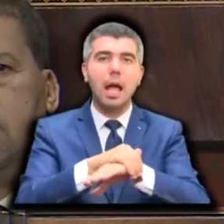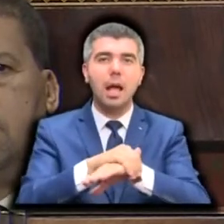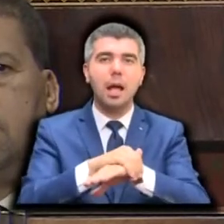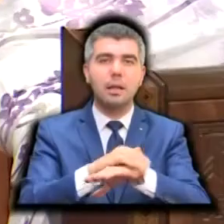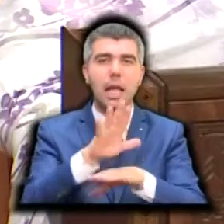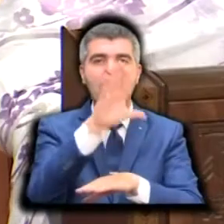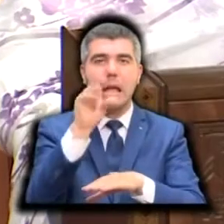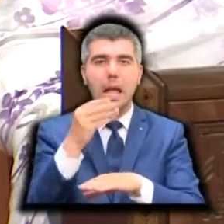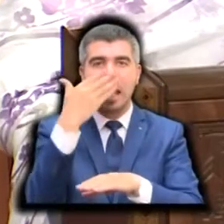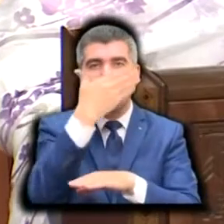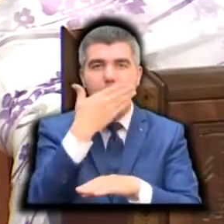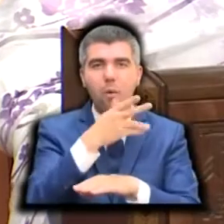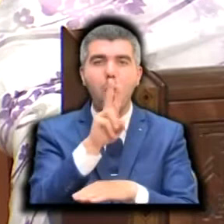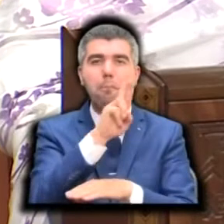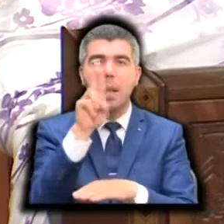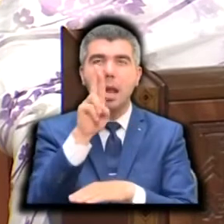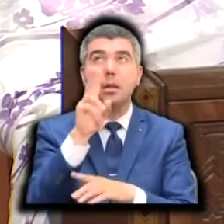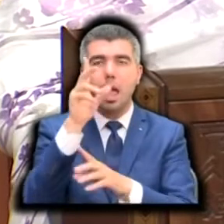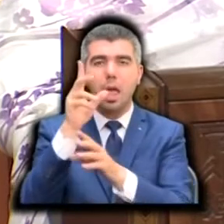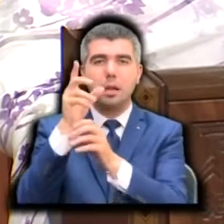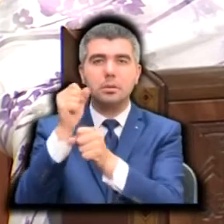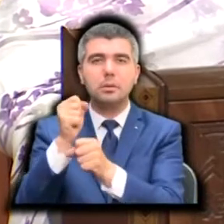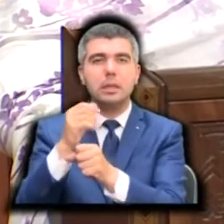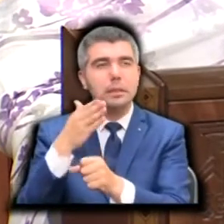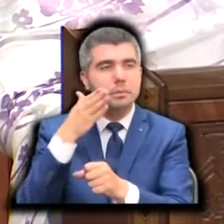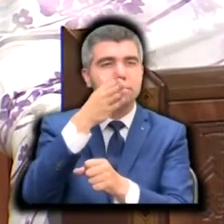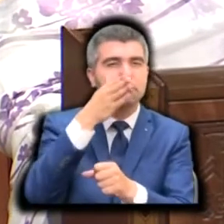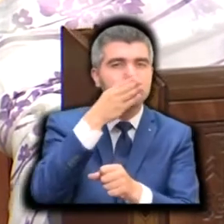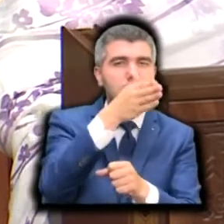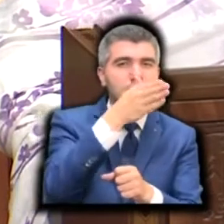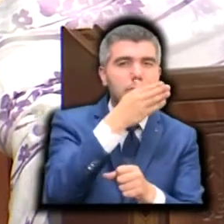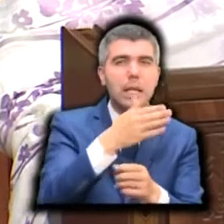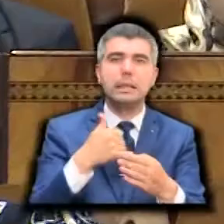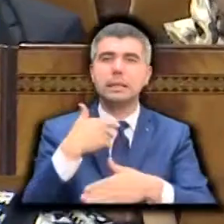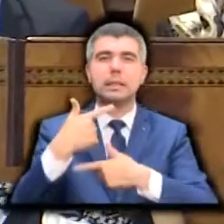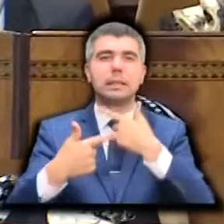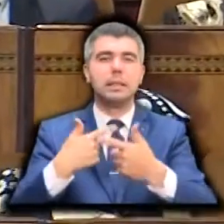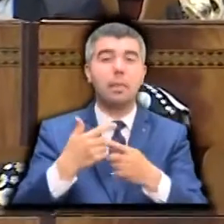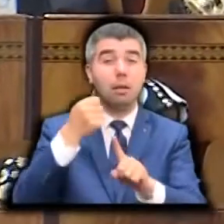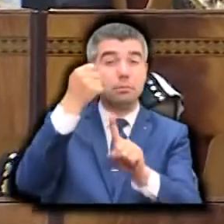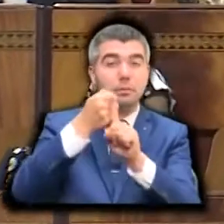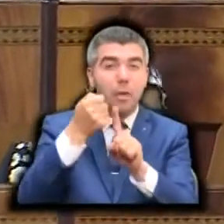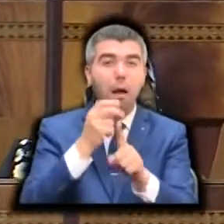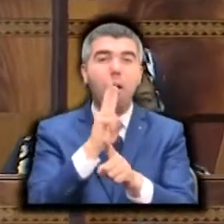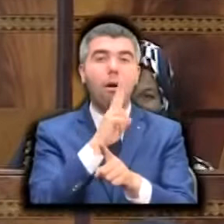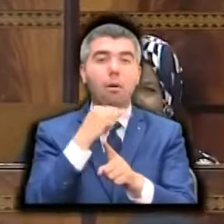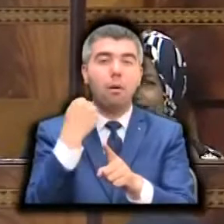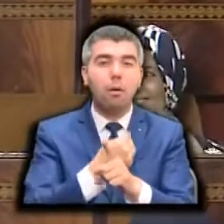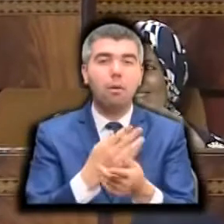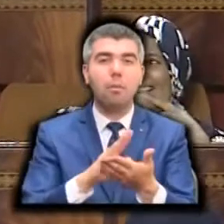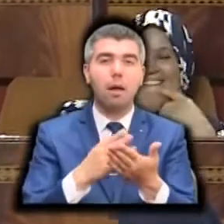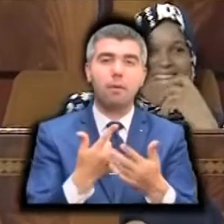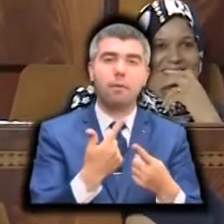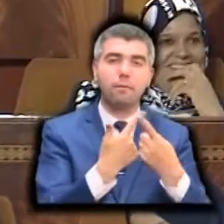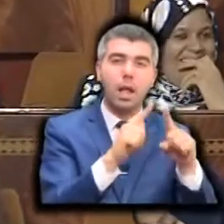المتتالية لصاحب الجلالة نصره الله إلى العديد من الدول، والمجهود الحكومي المتواصل وخصوصا على